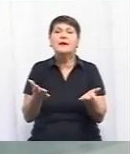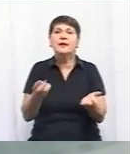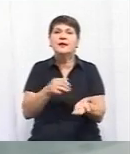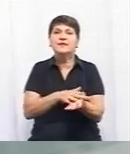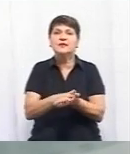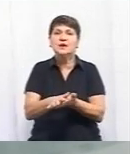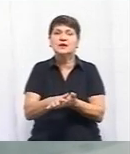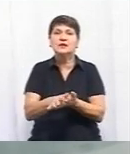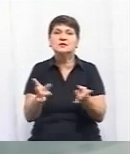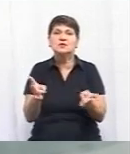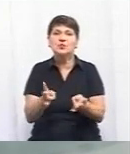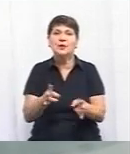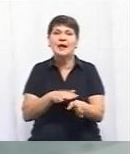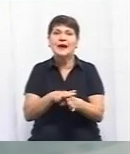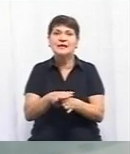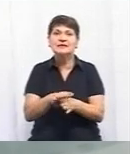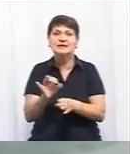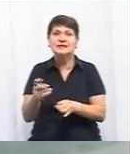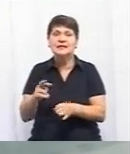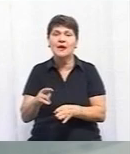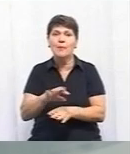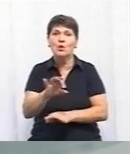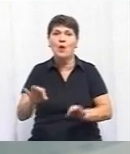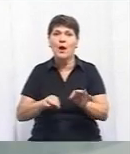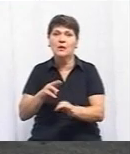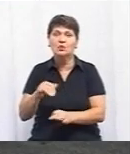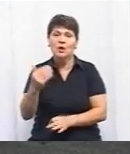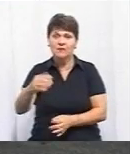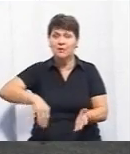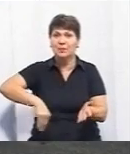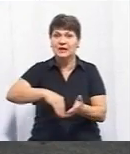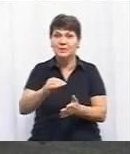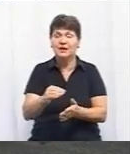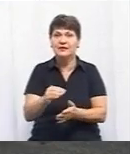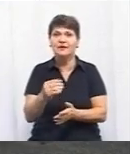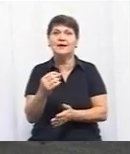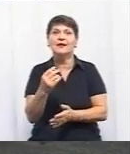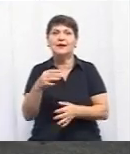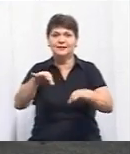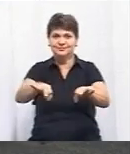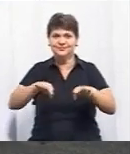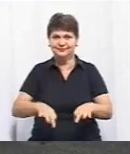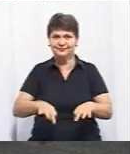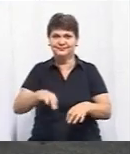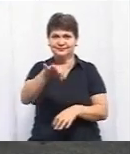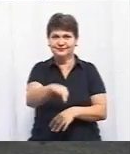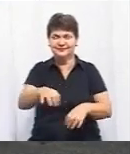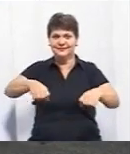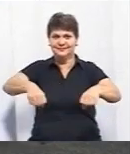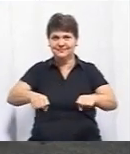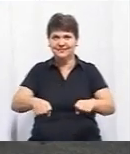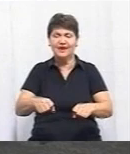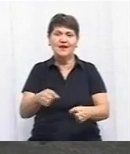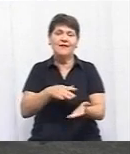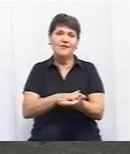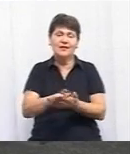на реалізацію цього проєкту, окрім того, що ви придбали, як йшлося в сюжеті, ось цей трицикл, переоблаштували його, ну і плюс витрати